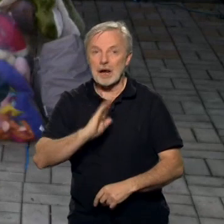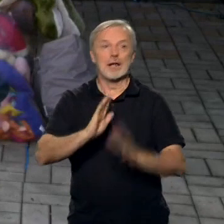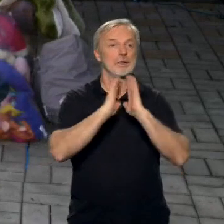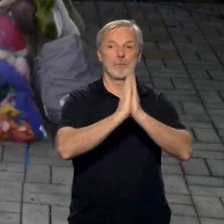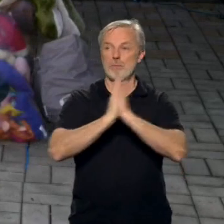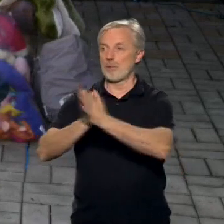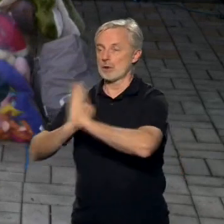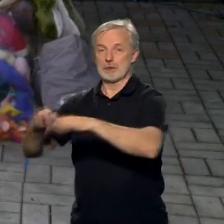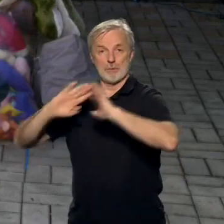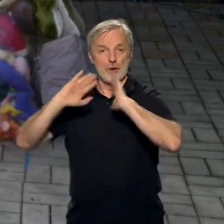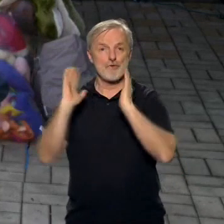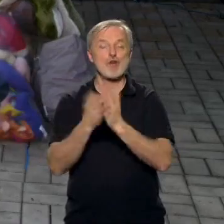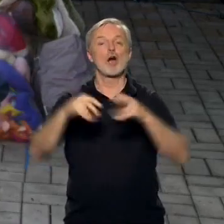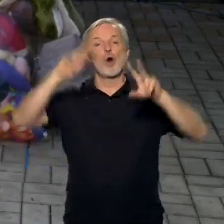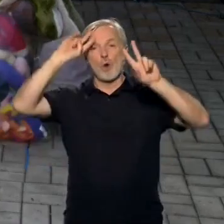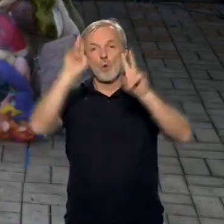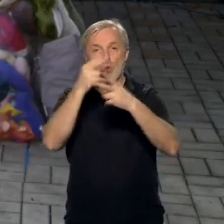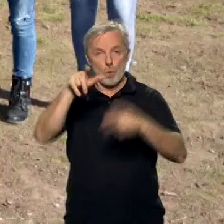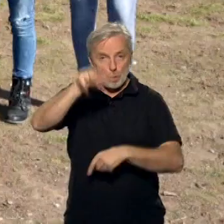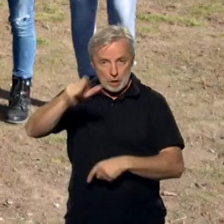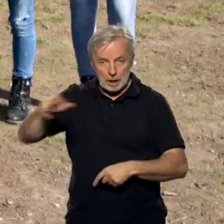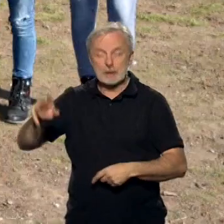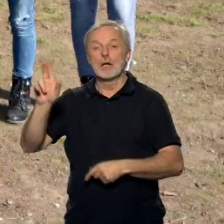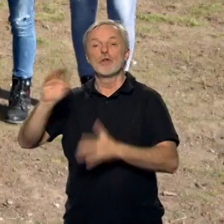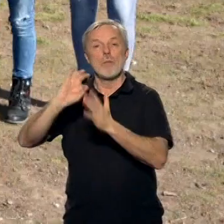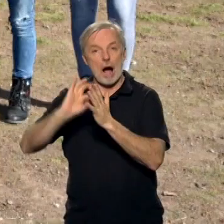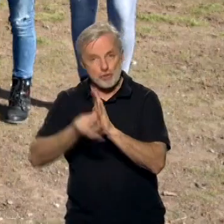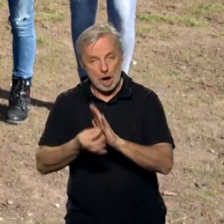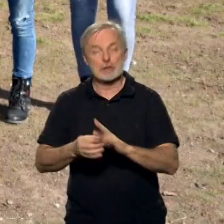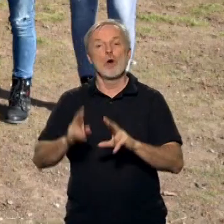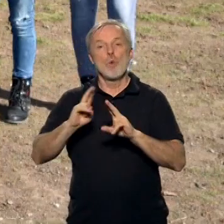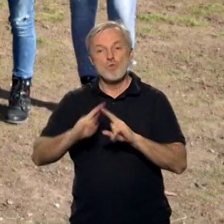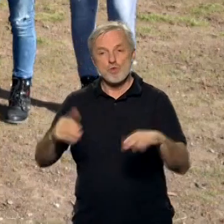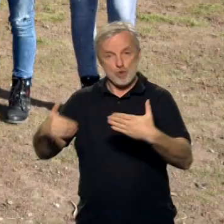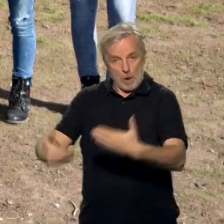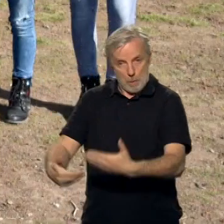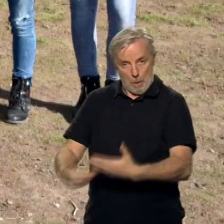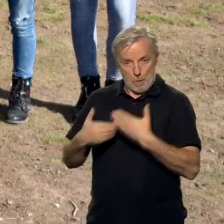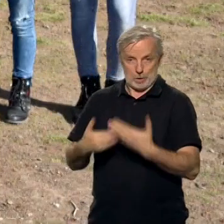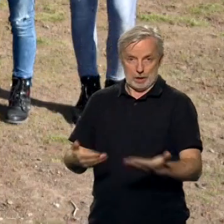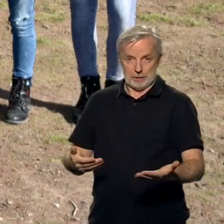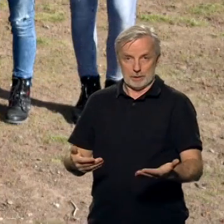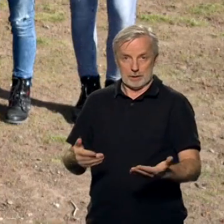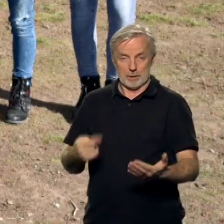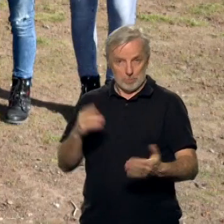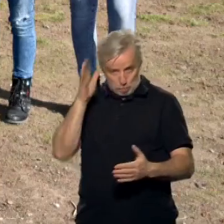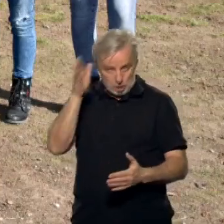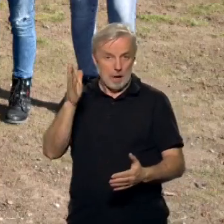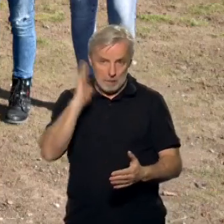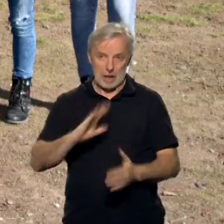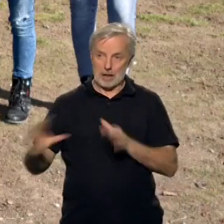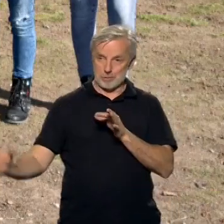všechny umělce, kteří by měli čas a mohli by nám pomoci. Budeme moc rádi, když se k nám